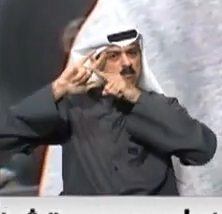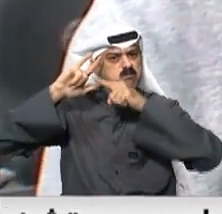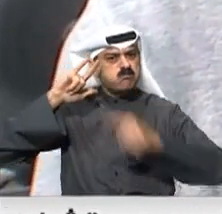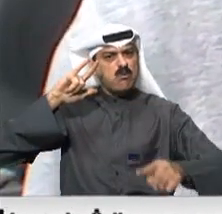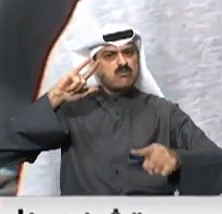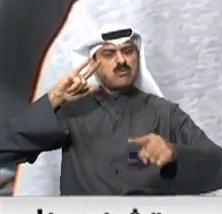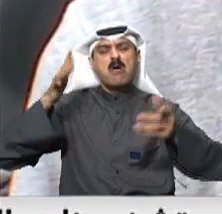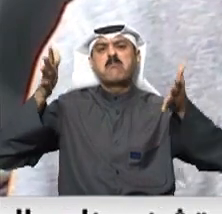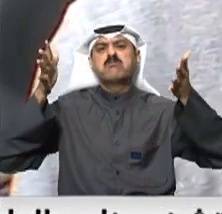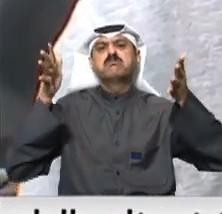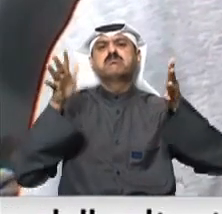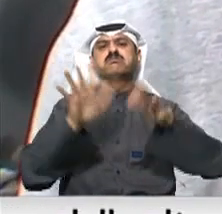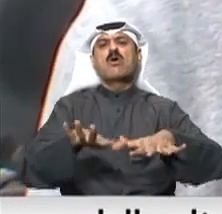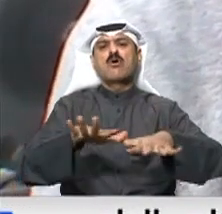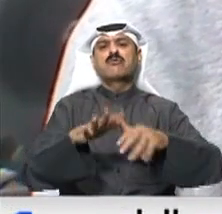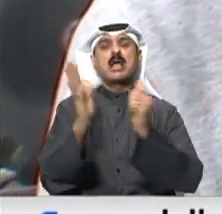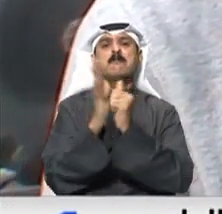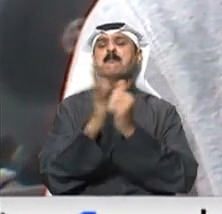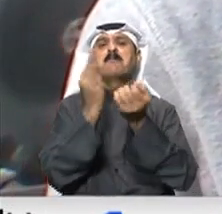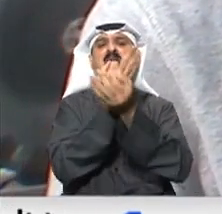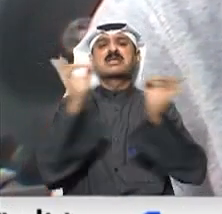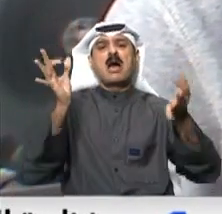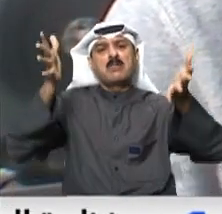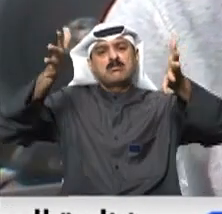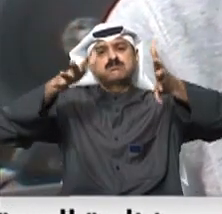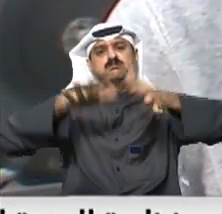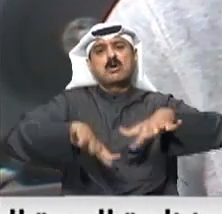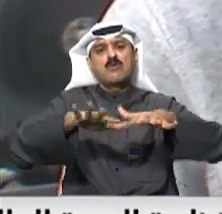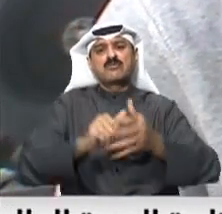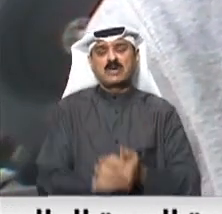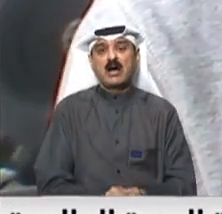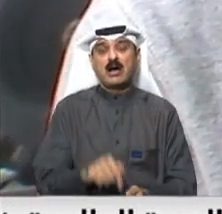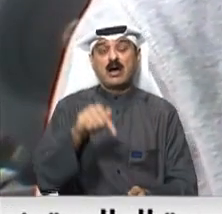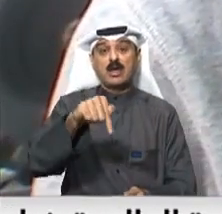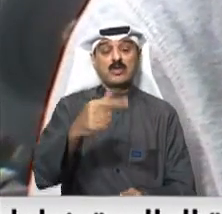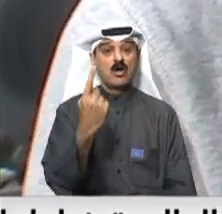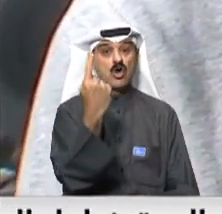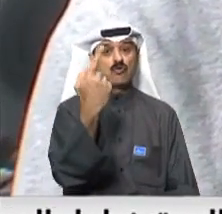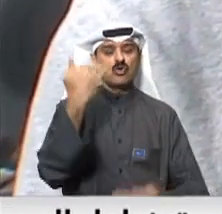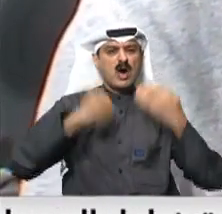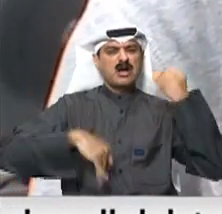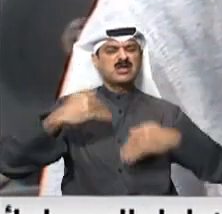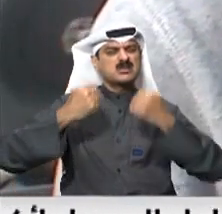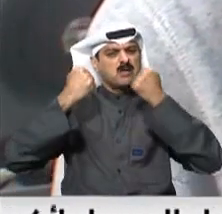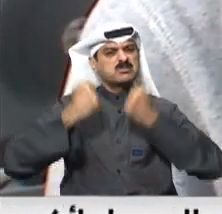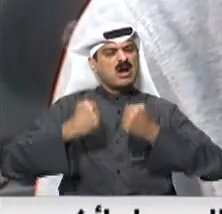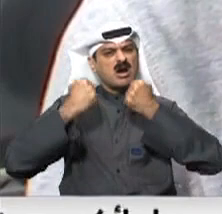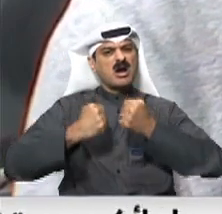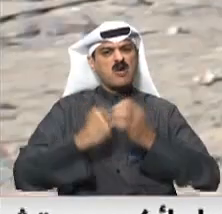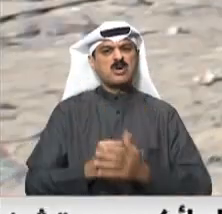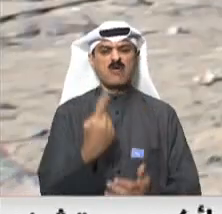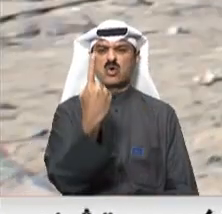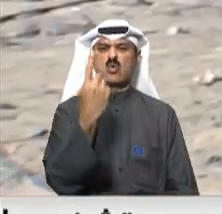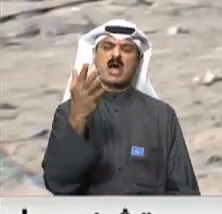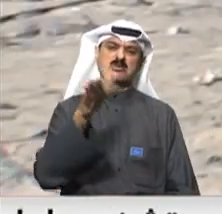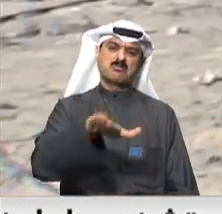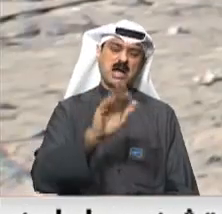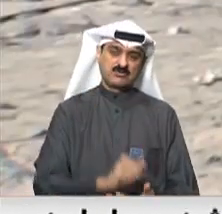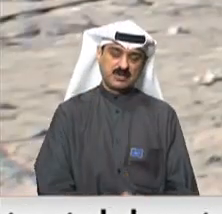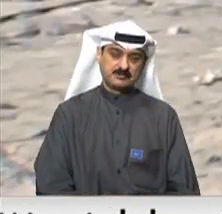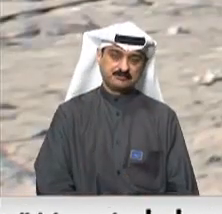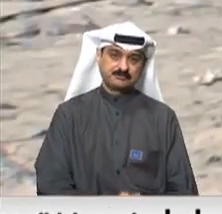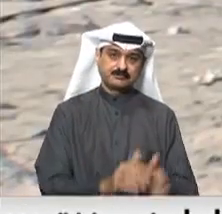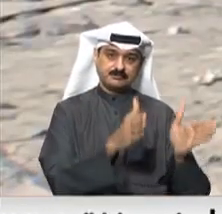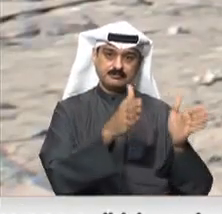كلهم ما ضلش من الدار كله غير اثنين بس اللي عايشين واحد منهم صابته خطيره وواحد كويس وباقين كلهم راحوا شاهد الله يرحمهم بدي اتاكد يعني